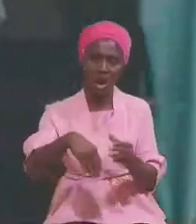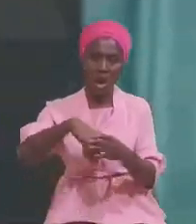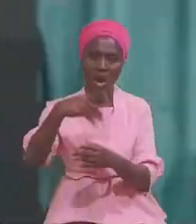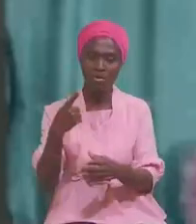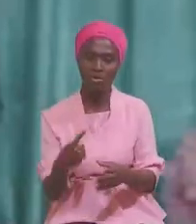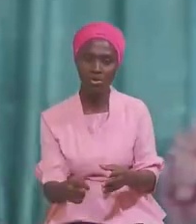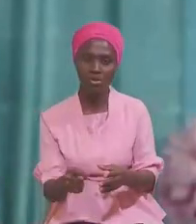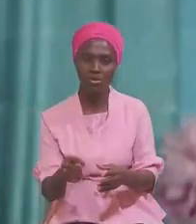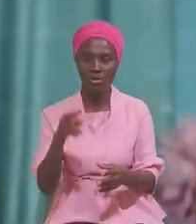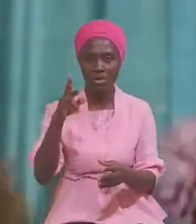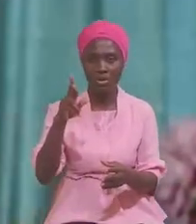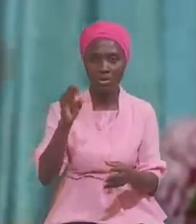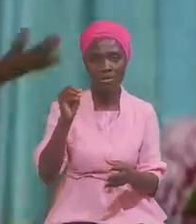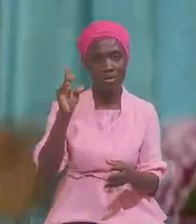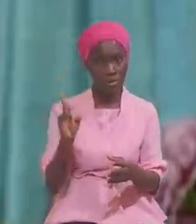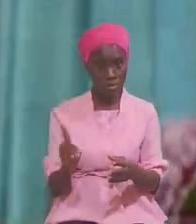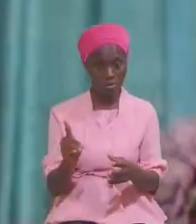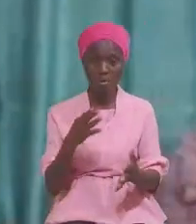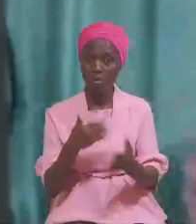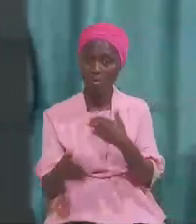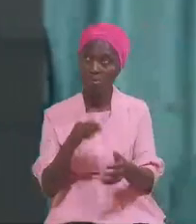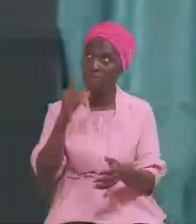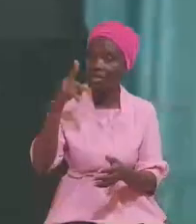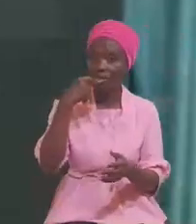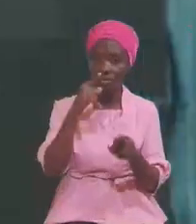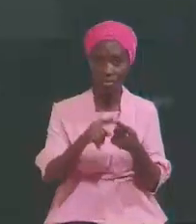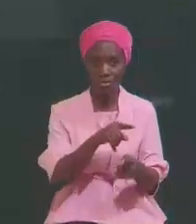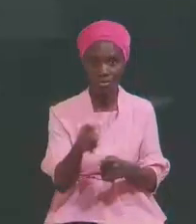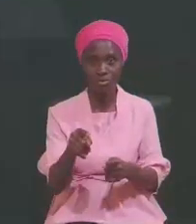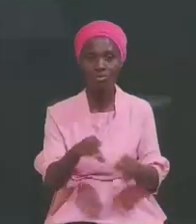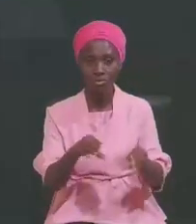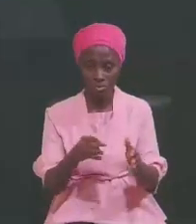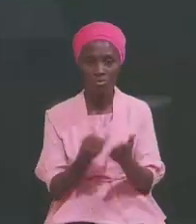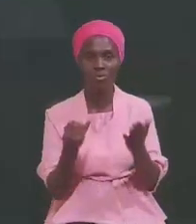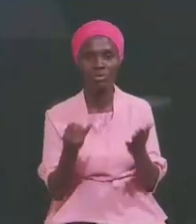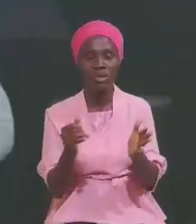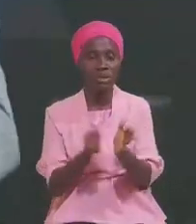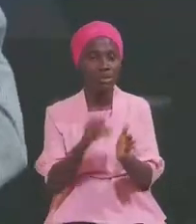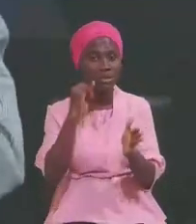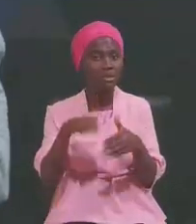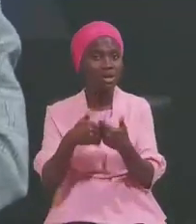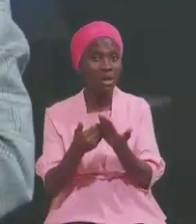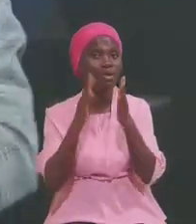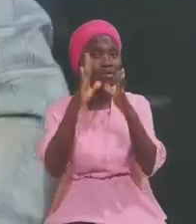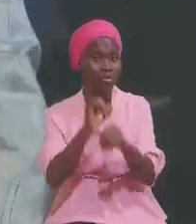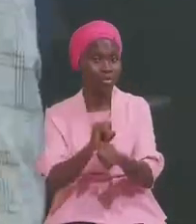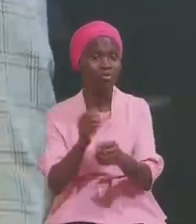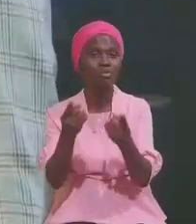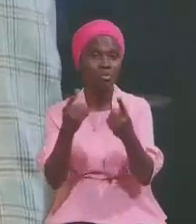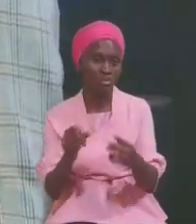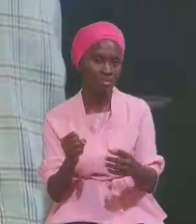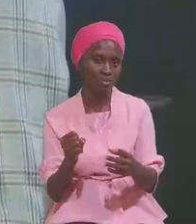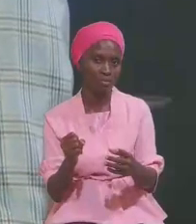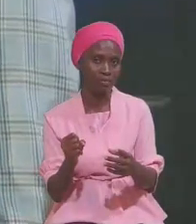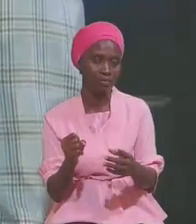ton bâton, faites ce qu'il vous dit. C'est ainsi que le miracle vient, que lui, il